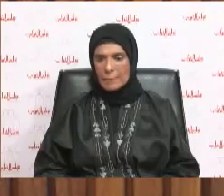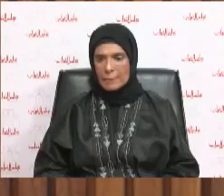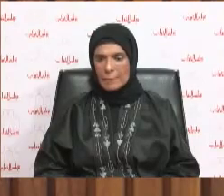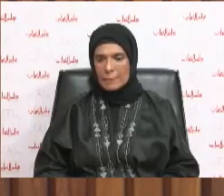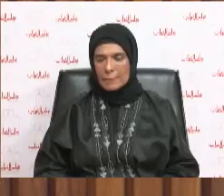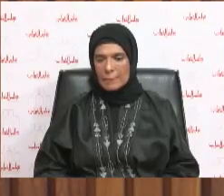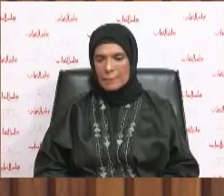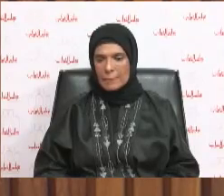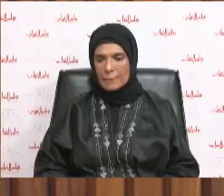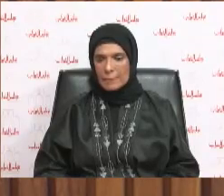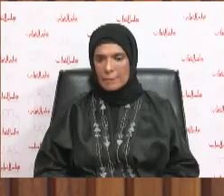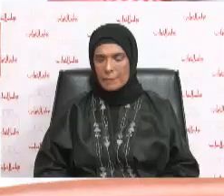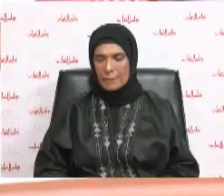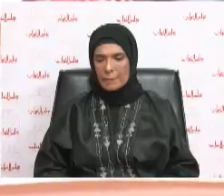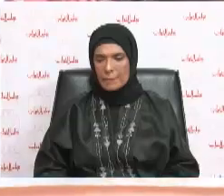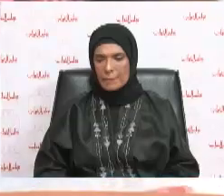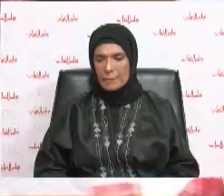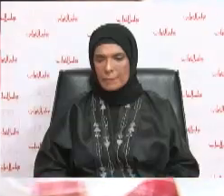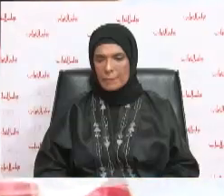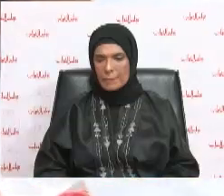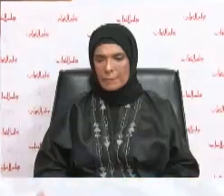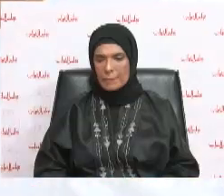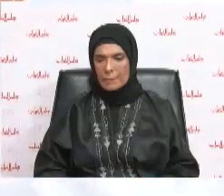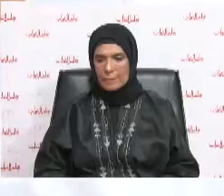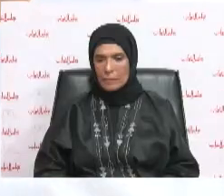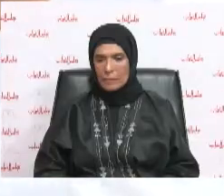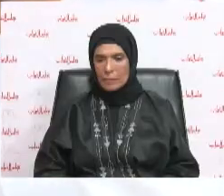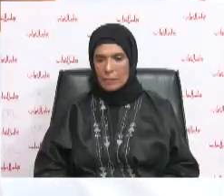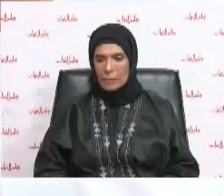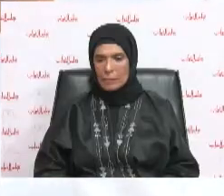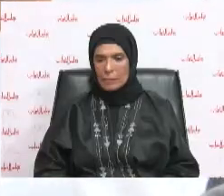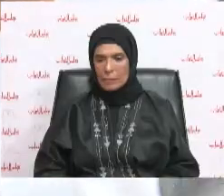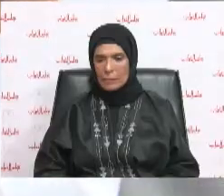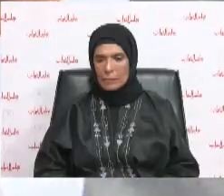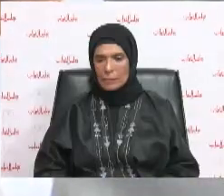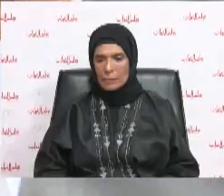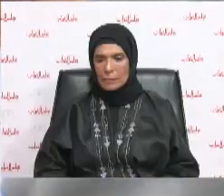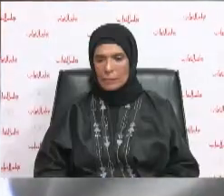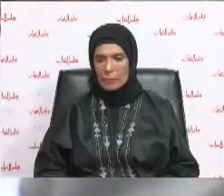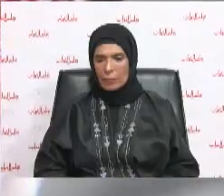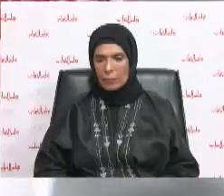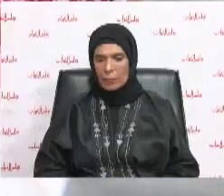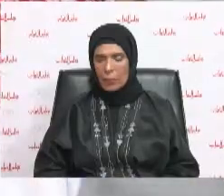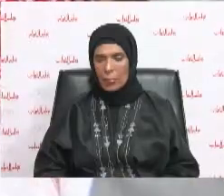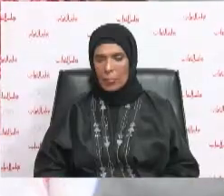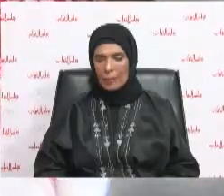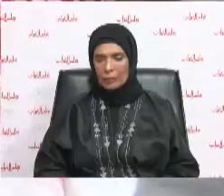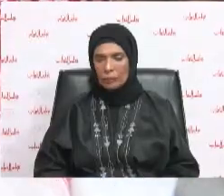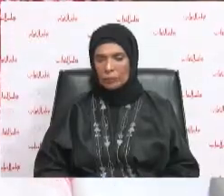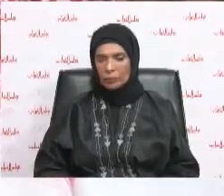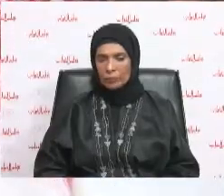شكرا أخي الرئيس. الأخوة النواب أهلا وسهلا بكم.